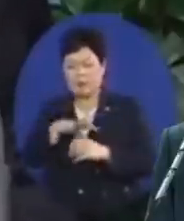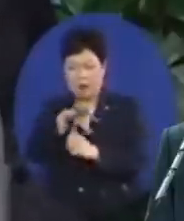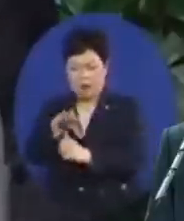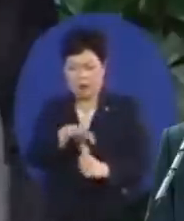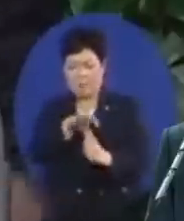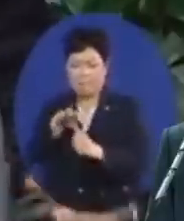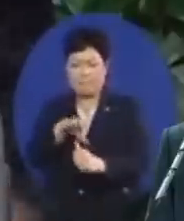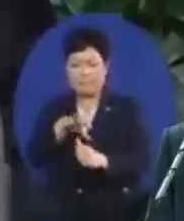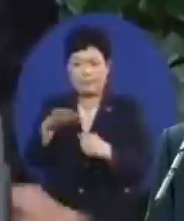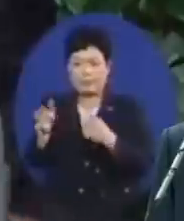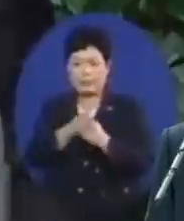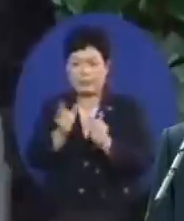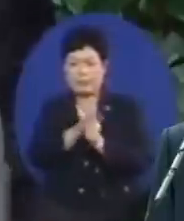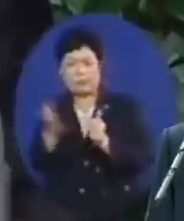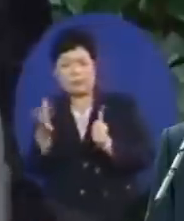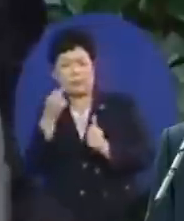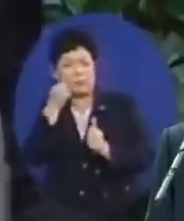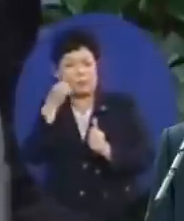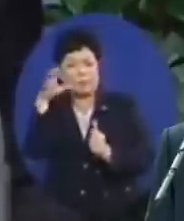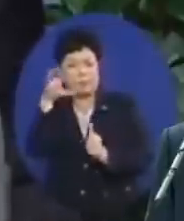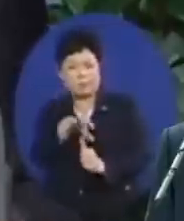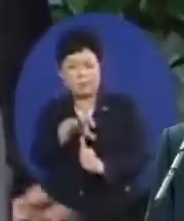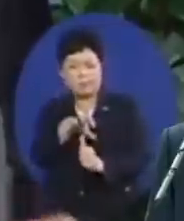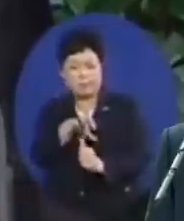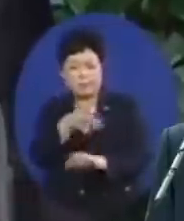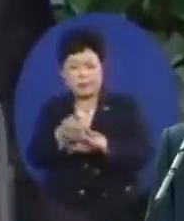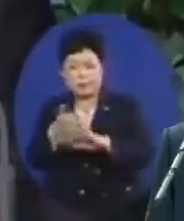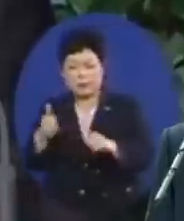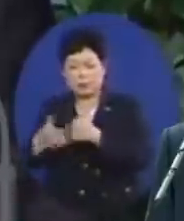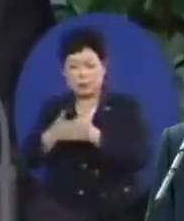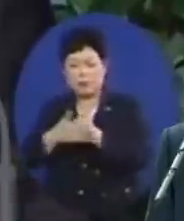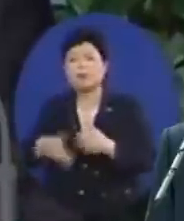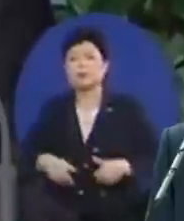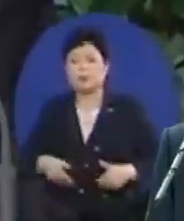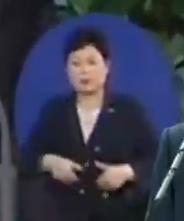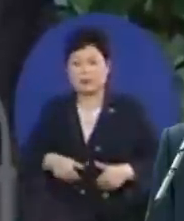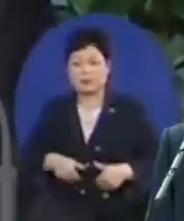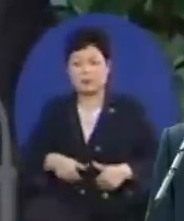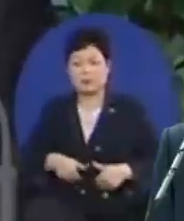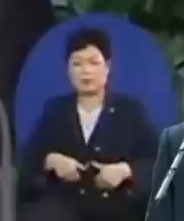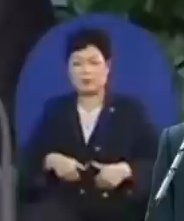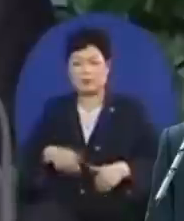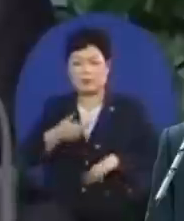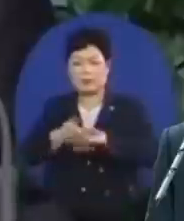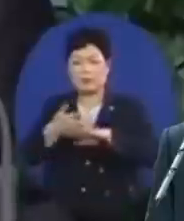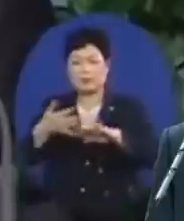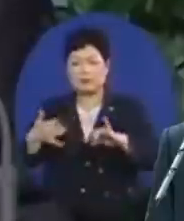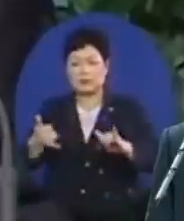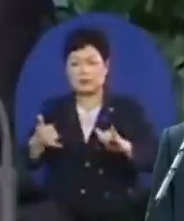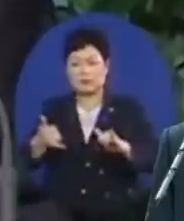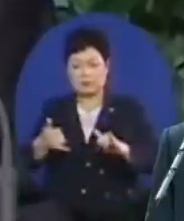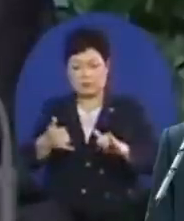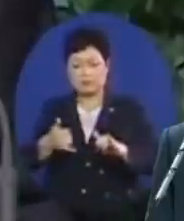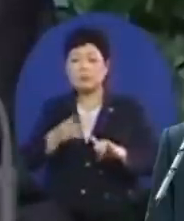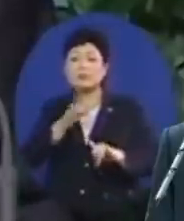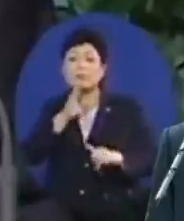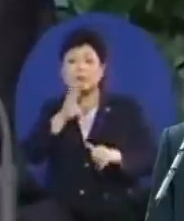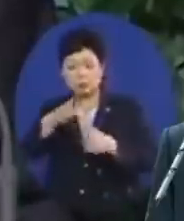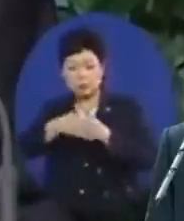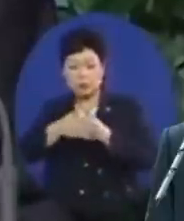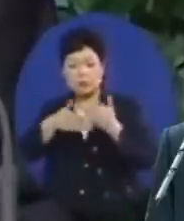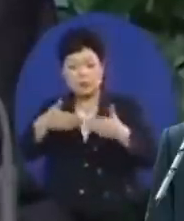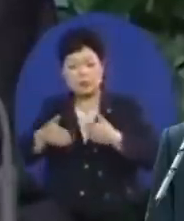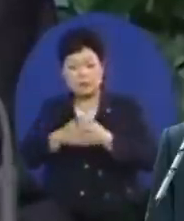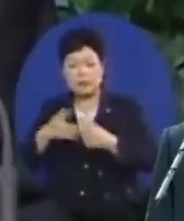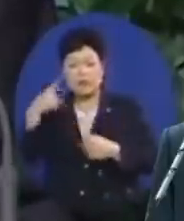억압되니까 벗어나지 못한단 말입니다. 다른 사람 도움이 필요해요. 도움을 주는 분위기가 필요해요. 그래서 기도원에